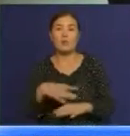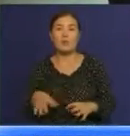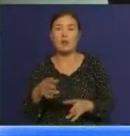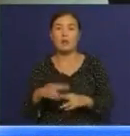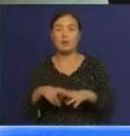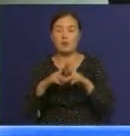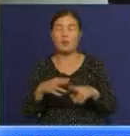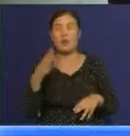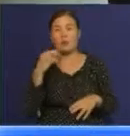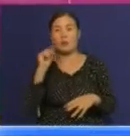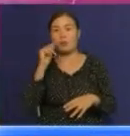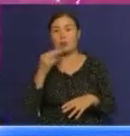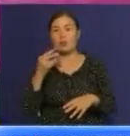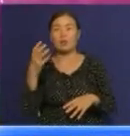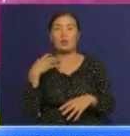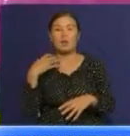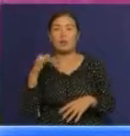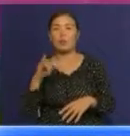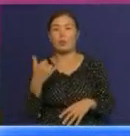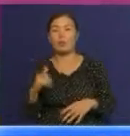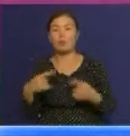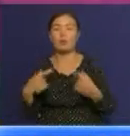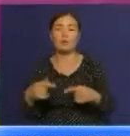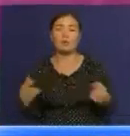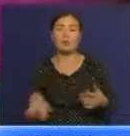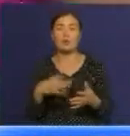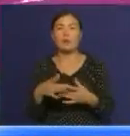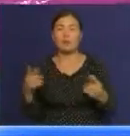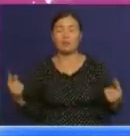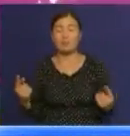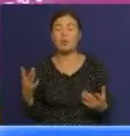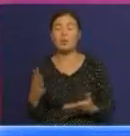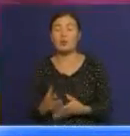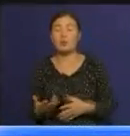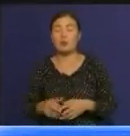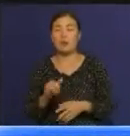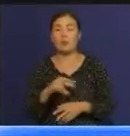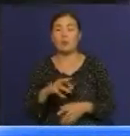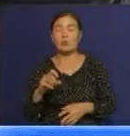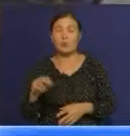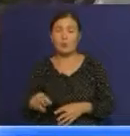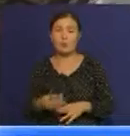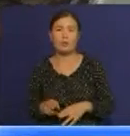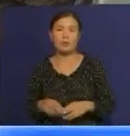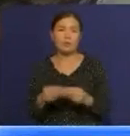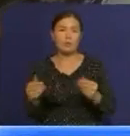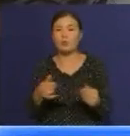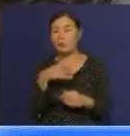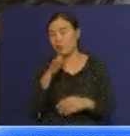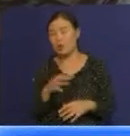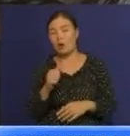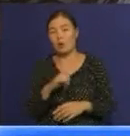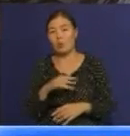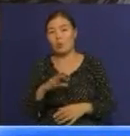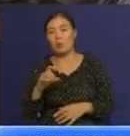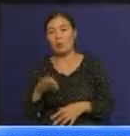Астана, Алматы, Шымкент, Қызылорда, Орал және тағы да басқа ірі қалаларында бар. Жалпы аутизм ем қонбайтын дерт. Сондықтан